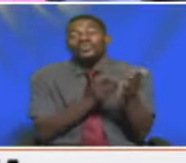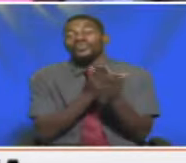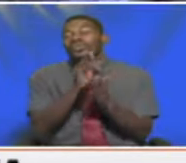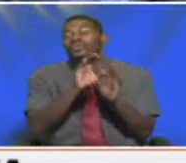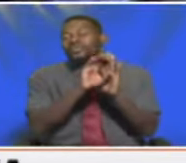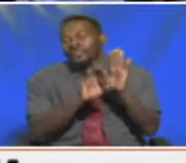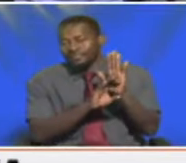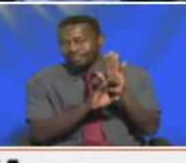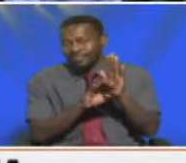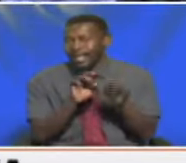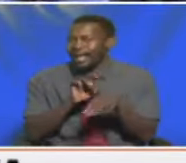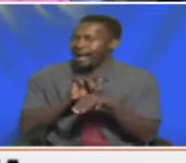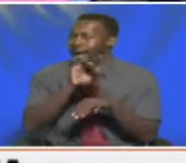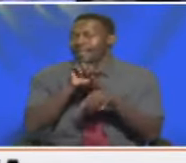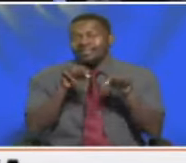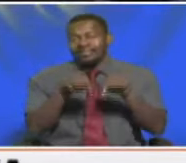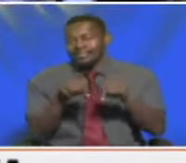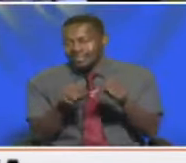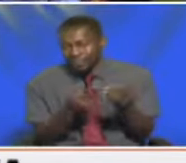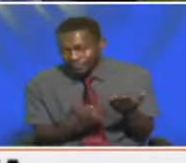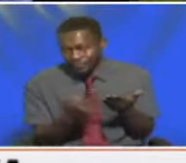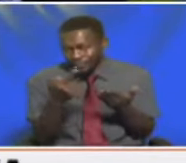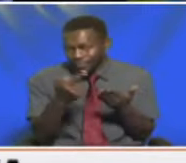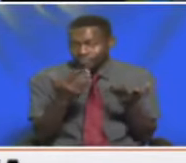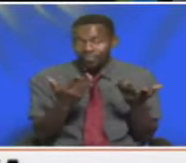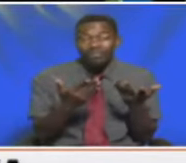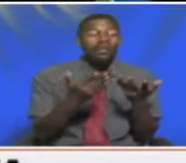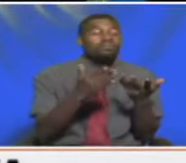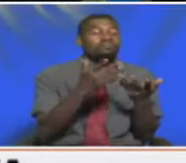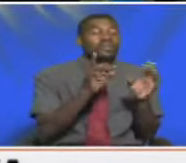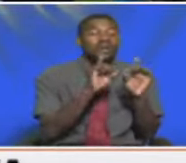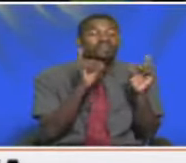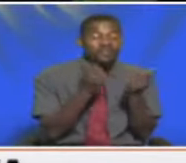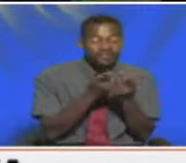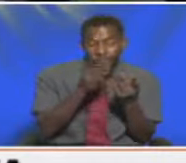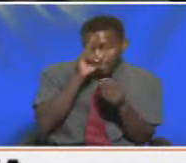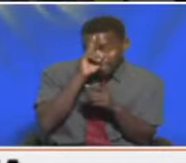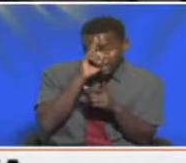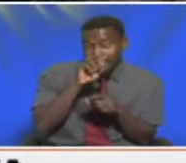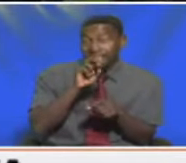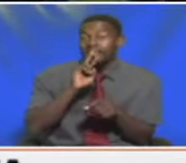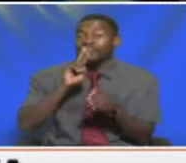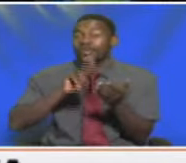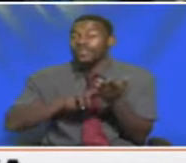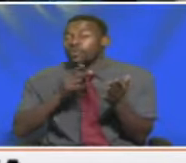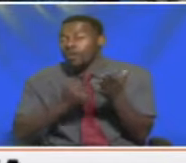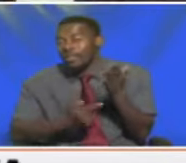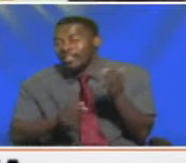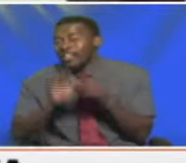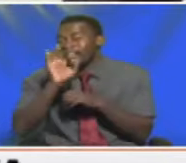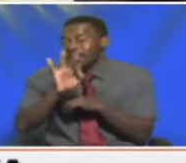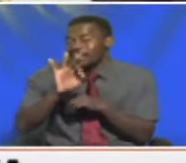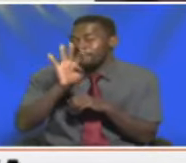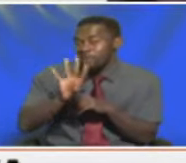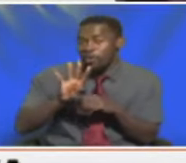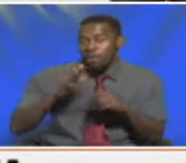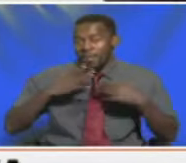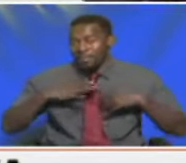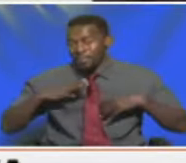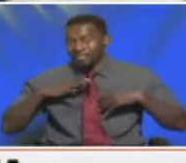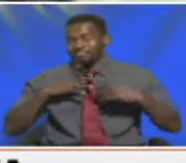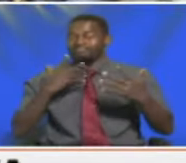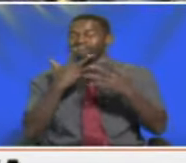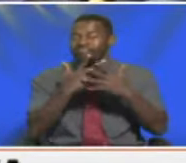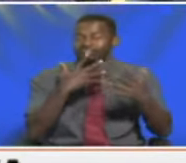hii, kikundi cha marekebisho idara ya polisi limesema takriban watu 34 walikuwa wametekwa nyara kwa sababu ya